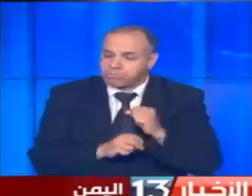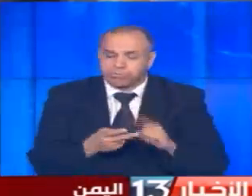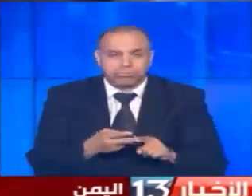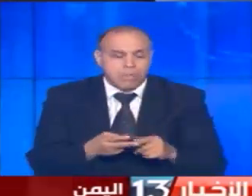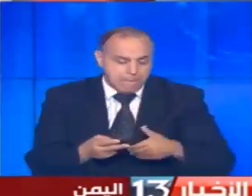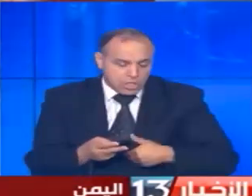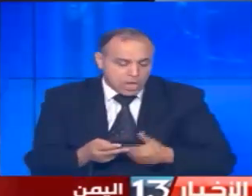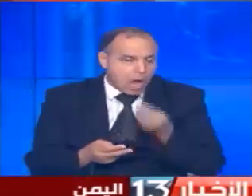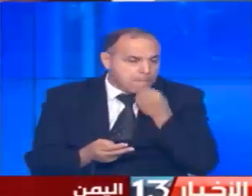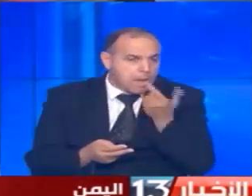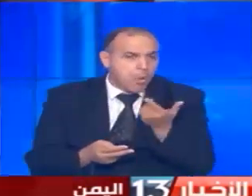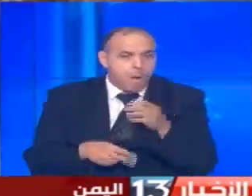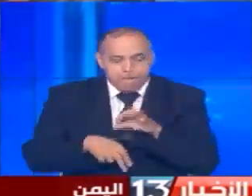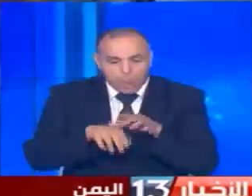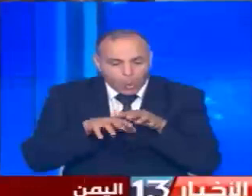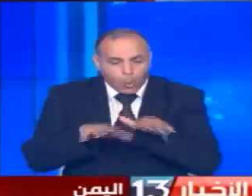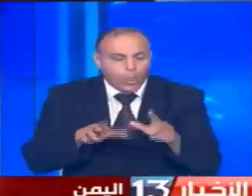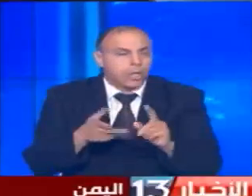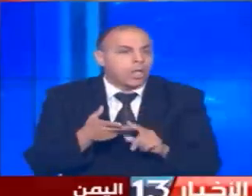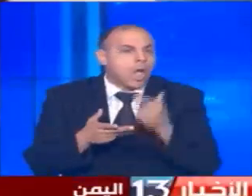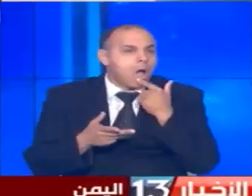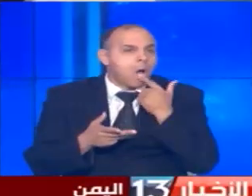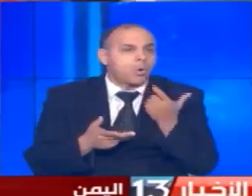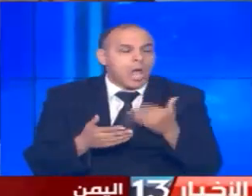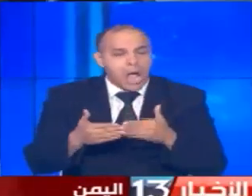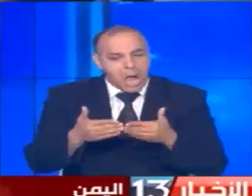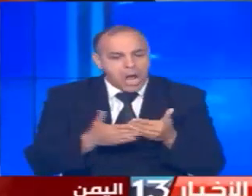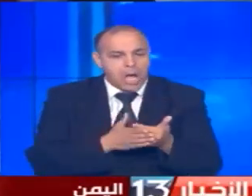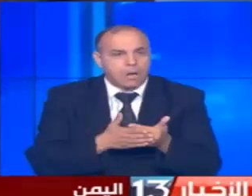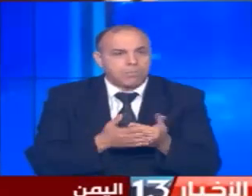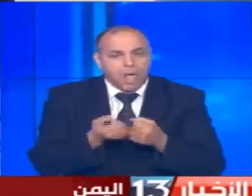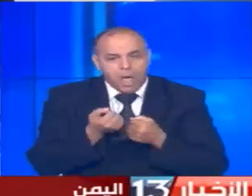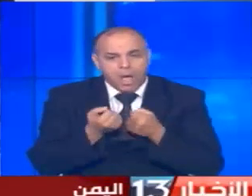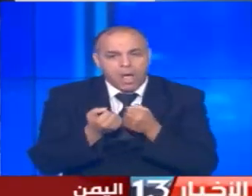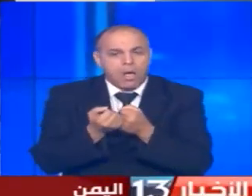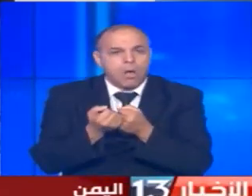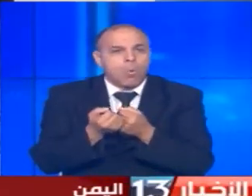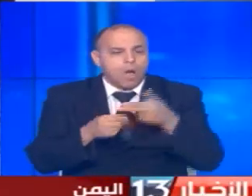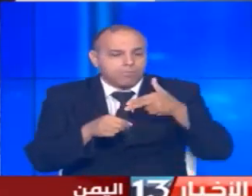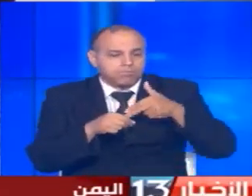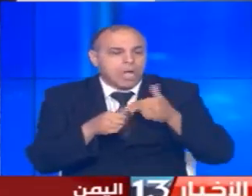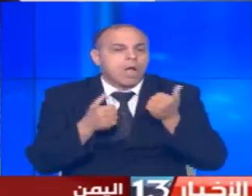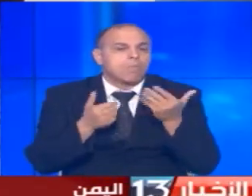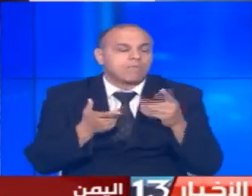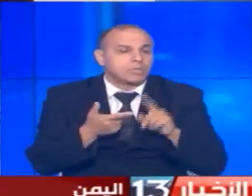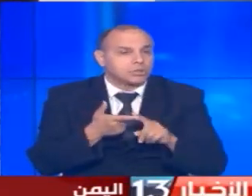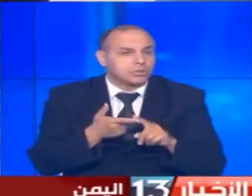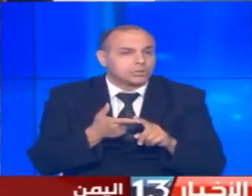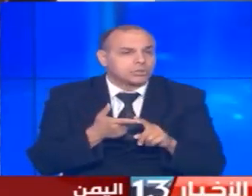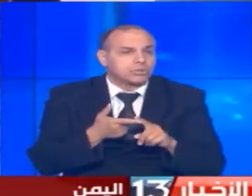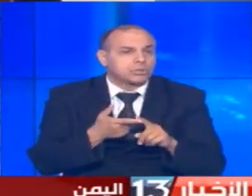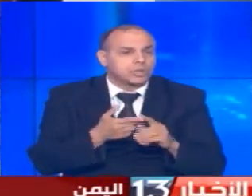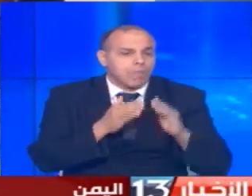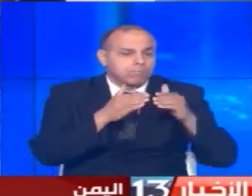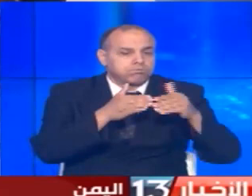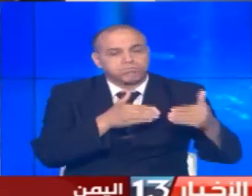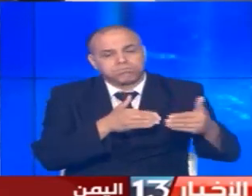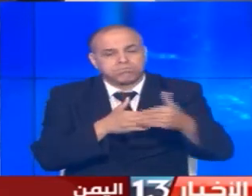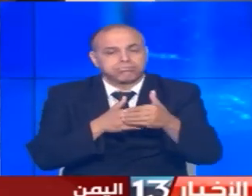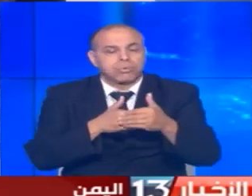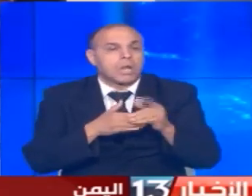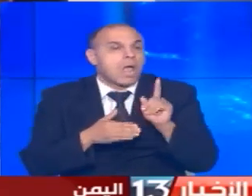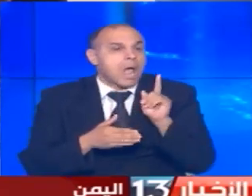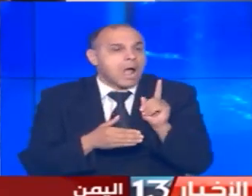المجاعة والأوبئة، وأن أي اضطراب في إمدادات الغذاء والوقود التي تمر عبر ميناء الحديدة